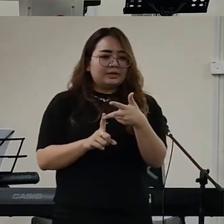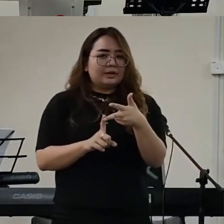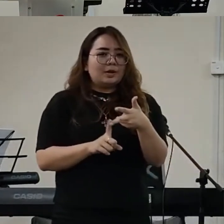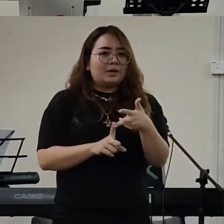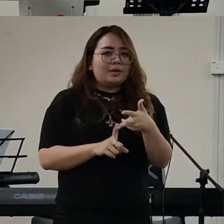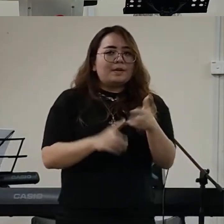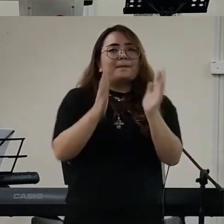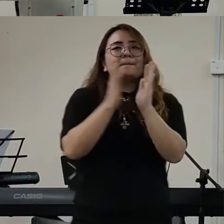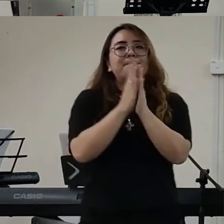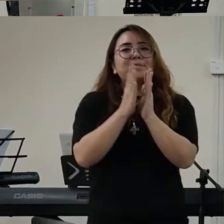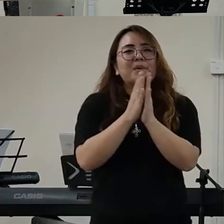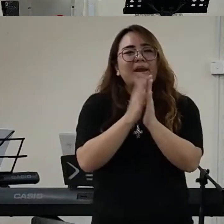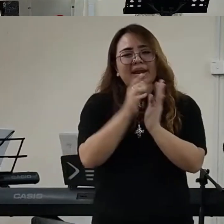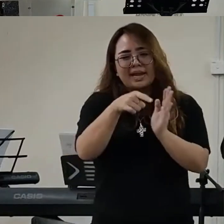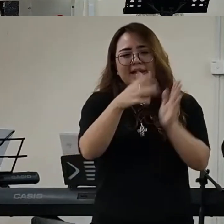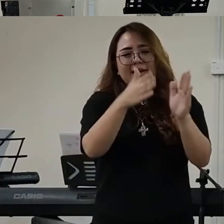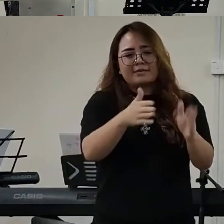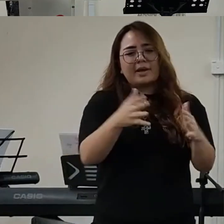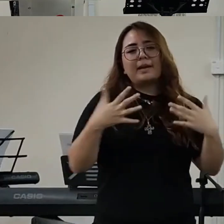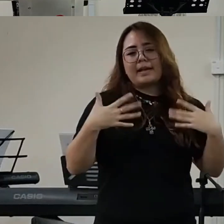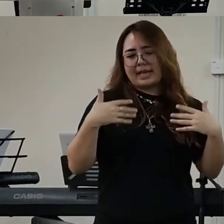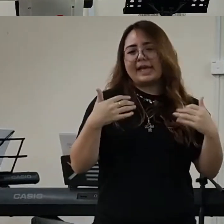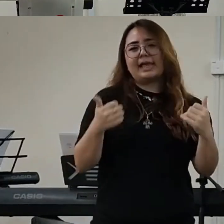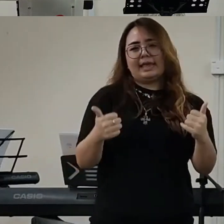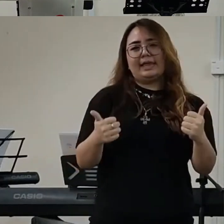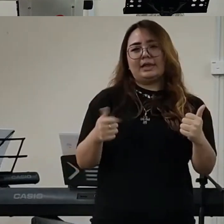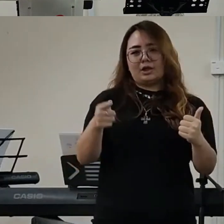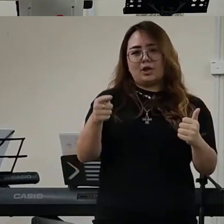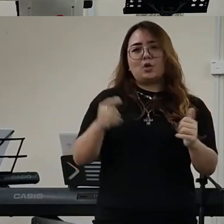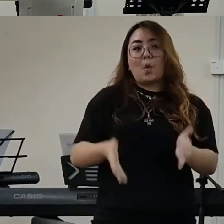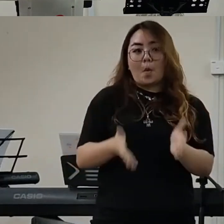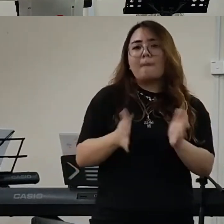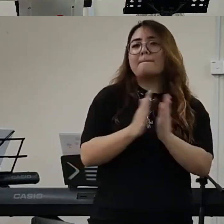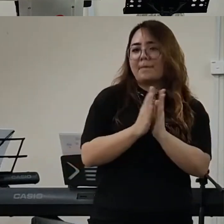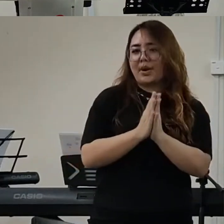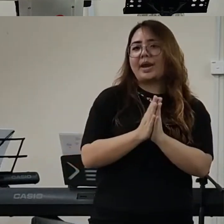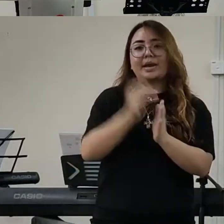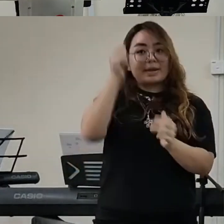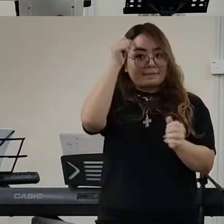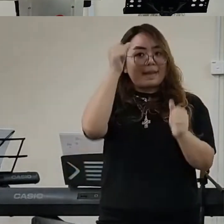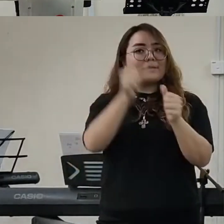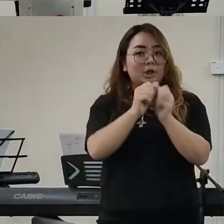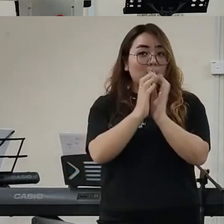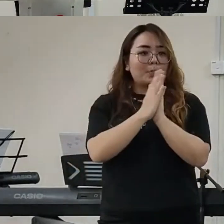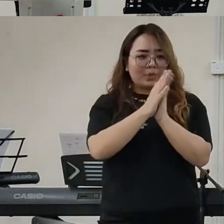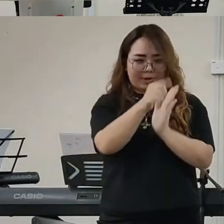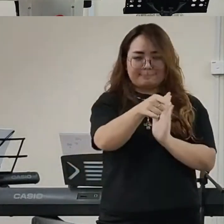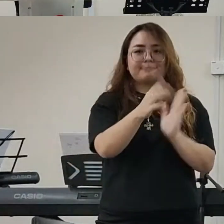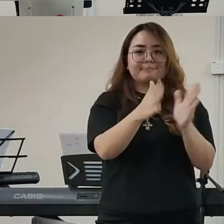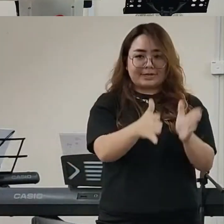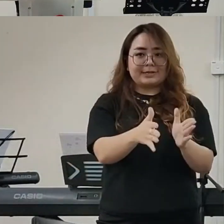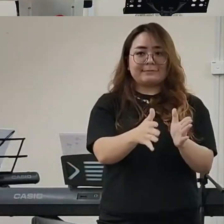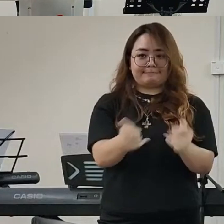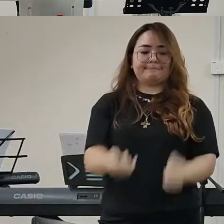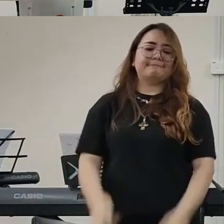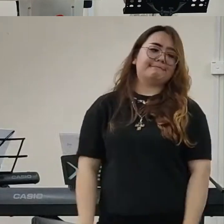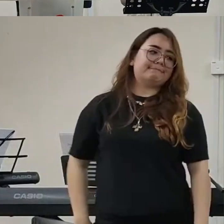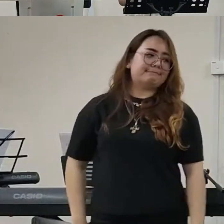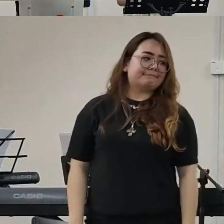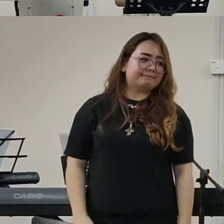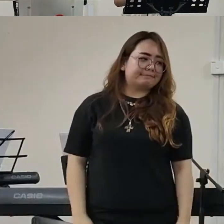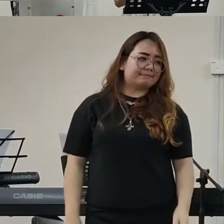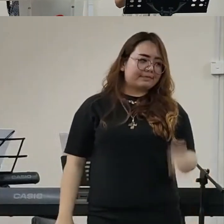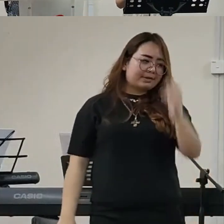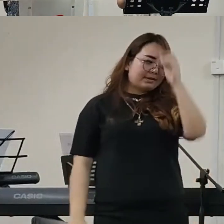的就是带来医治。那医治所谓医治什么呢？就是可能在他的属灵方面，可能在他的就是他有一些破